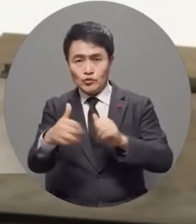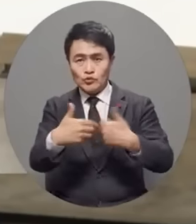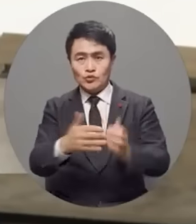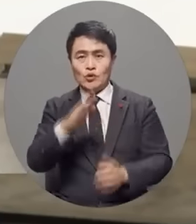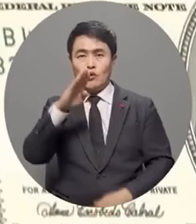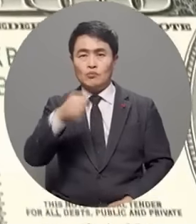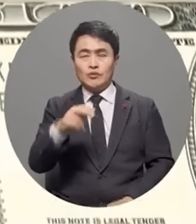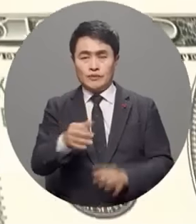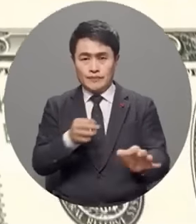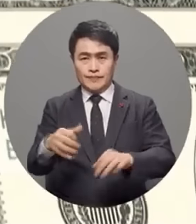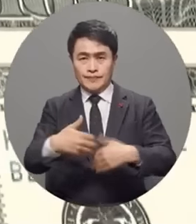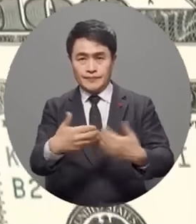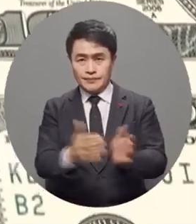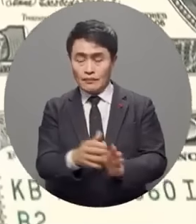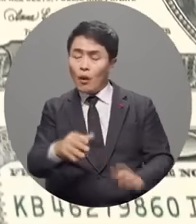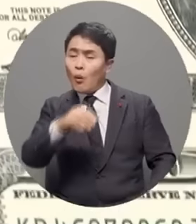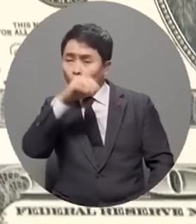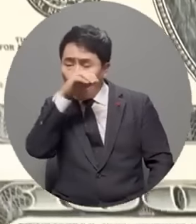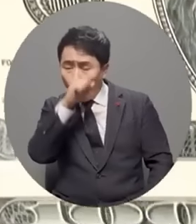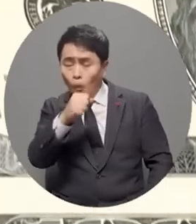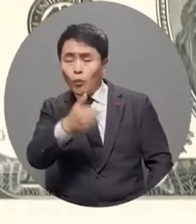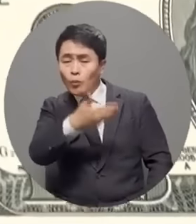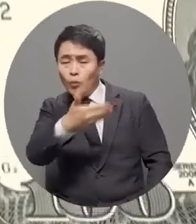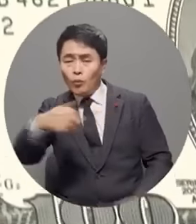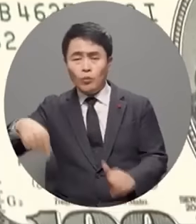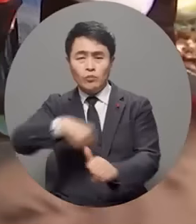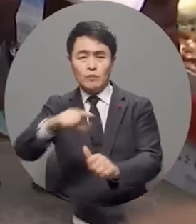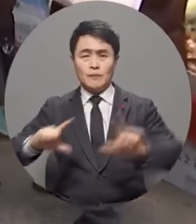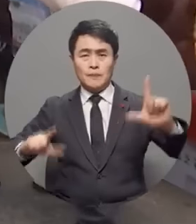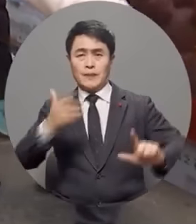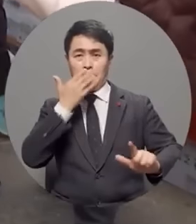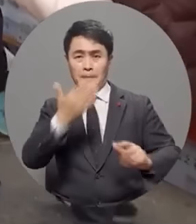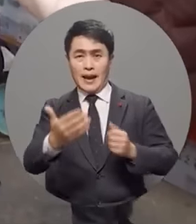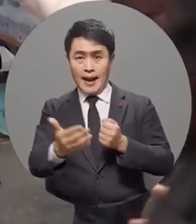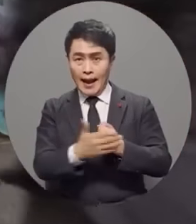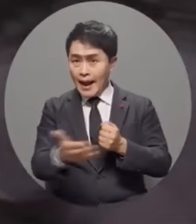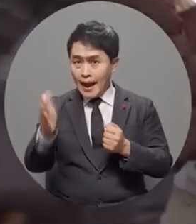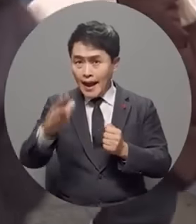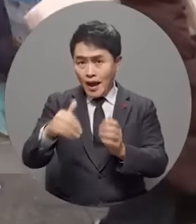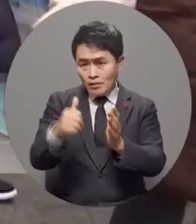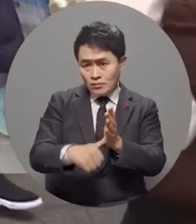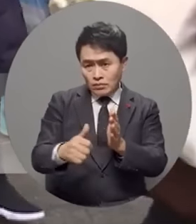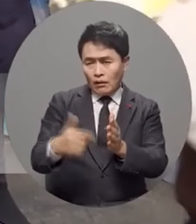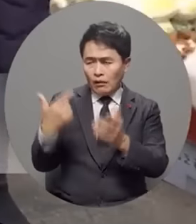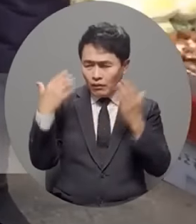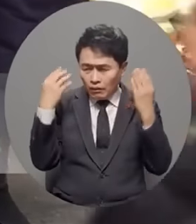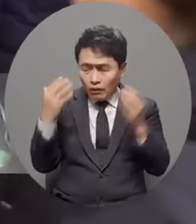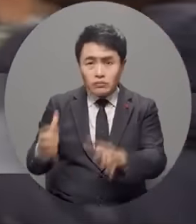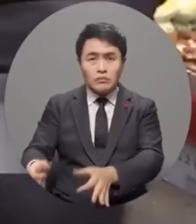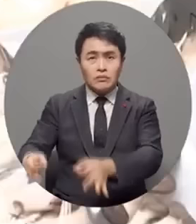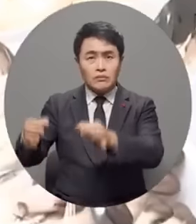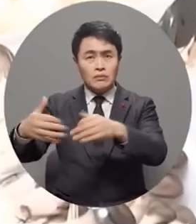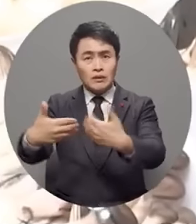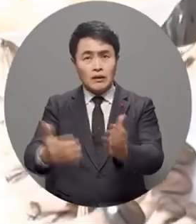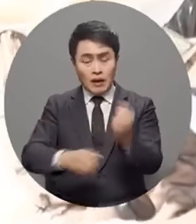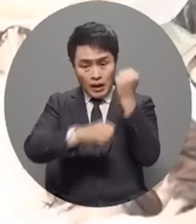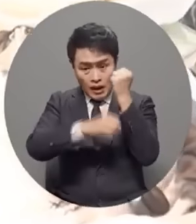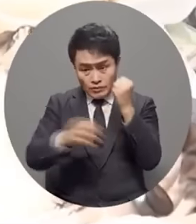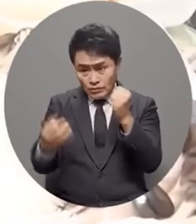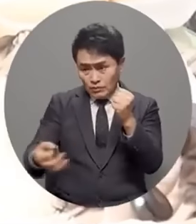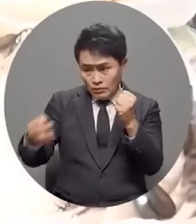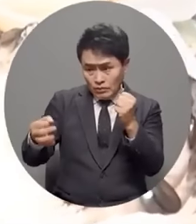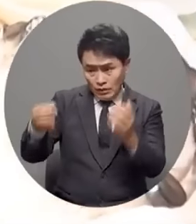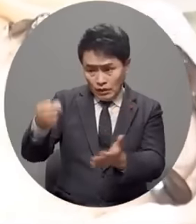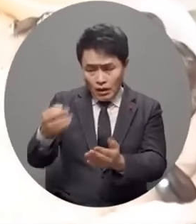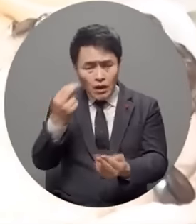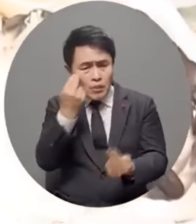부동산 시장에서는 긍정적인 흐름이 나타날 수 있습니다. 하지만 물가가 여전히 높아 우리나라의 기준금리 하락은 미국에